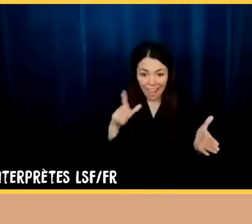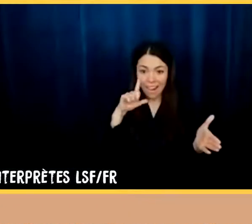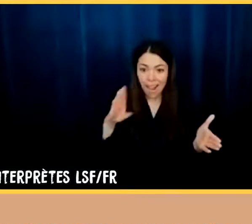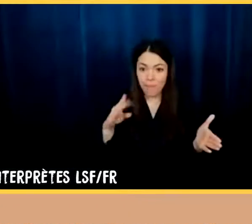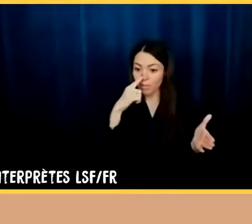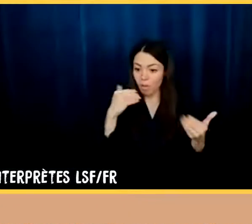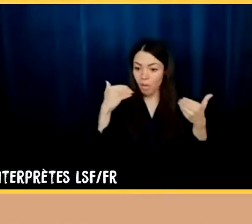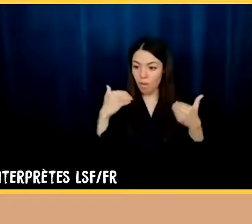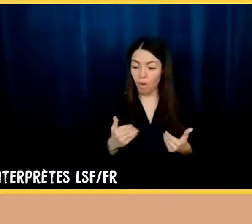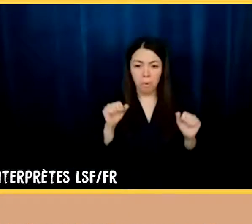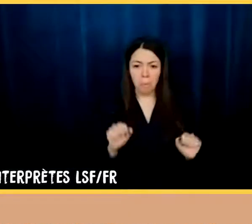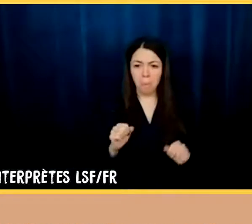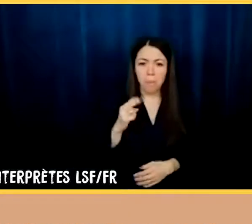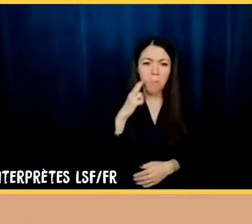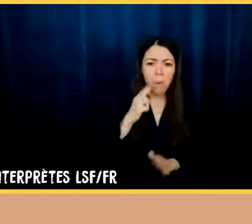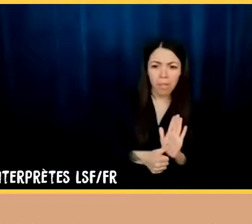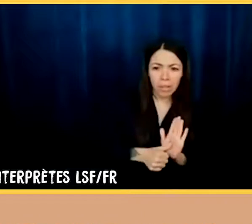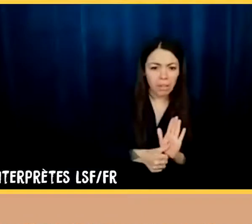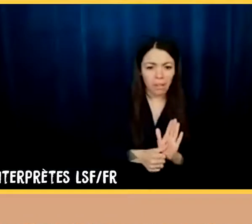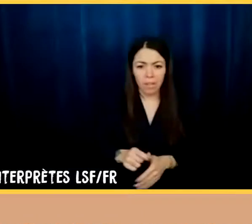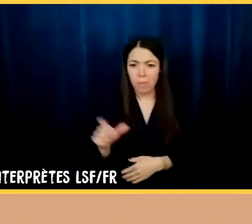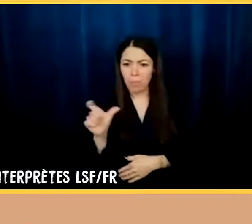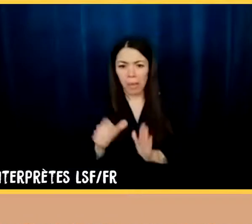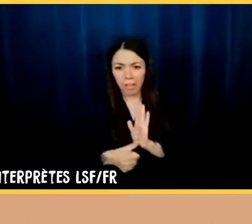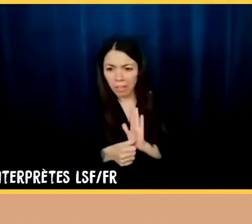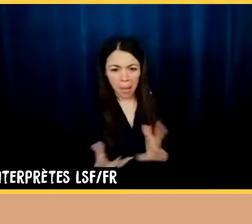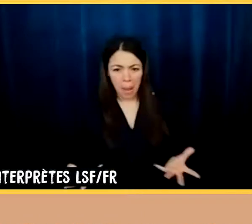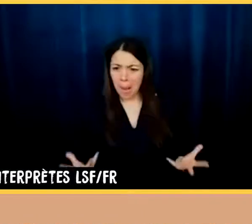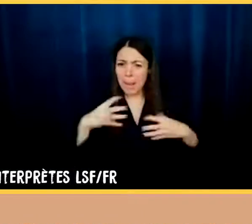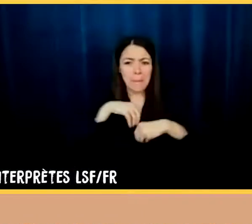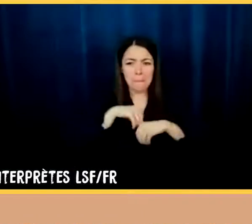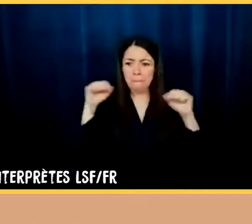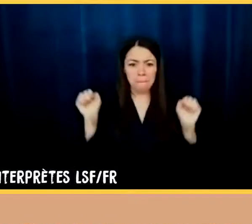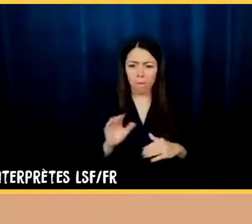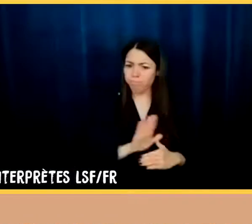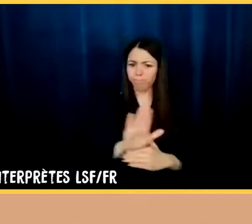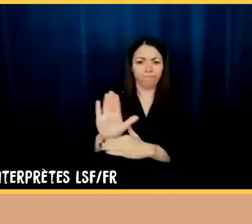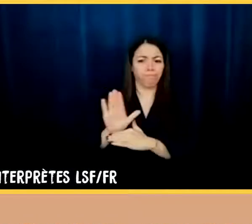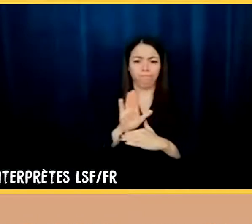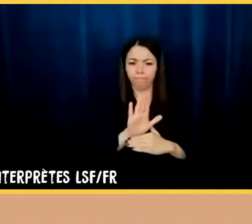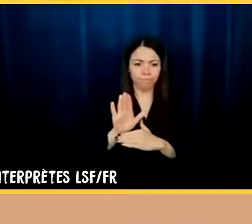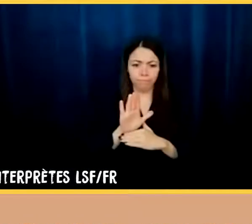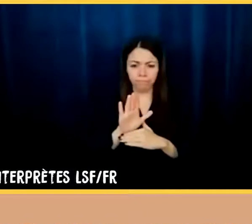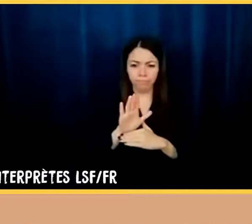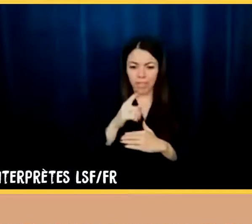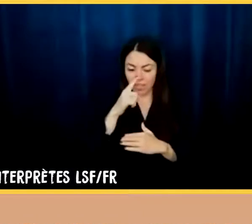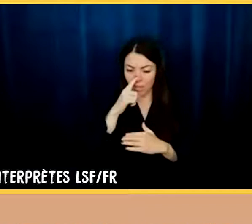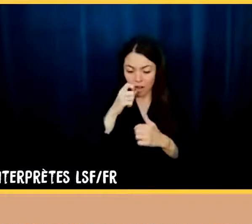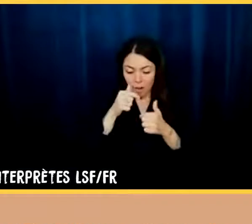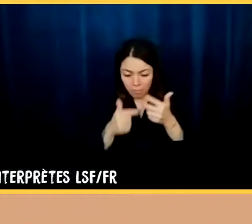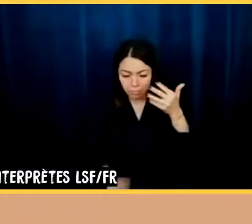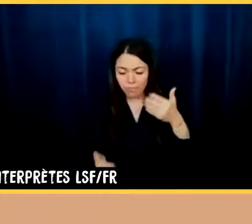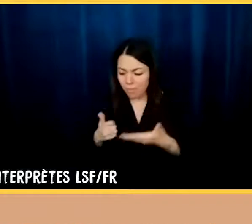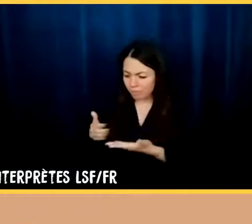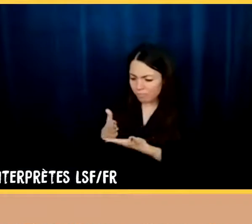temps. Un des premiers lieux où la complexité de nos identités, de nos vécus, pouvait à la fois se dire,